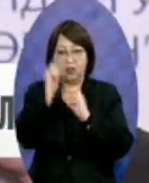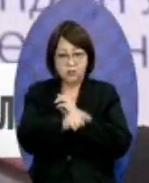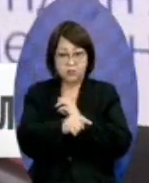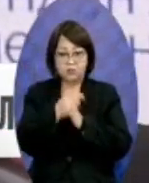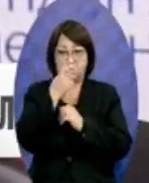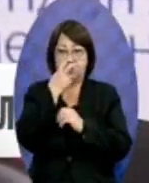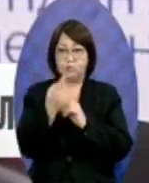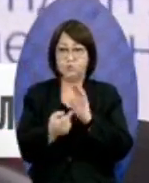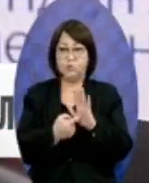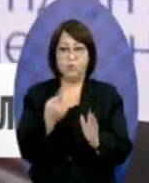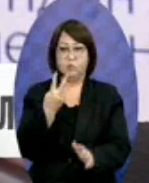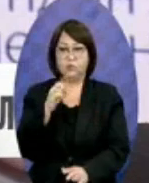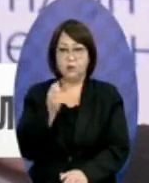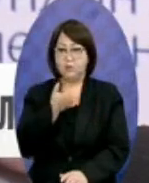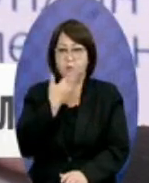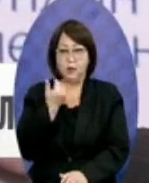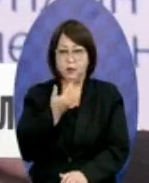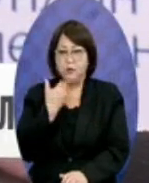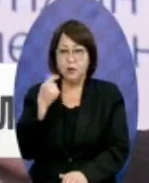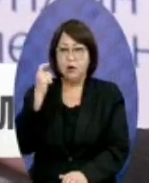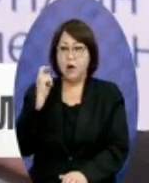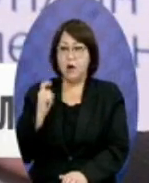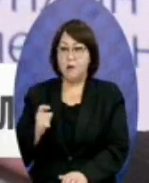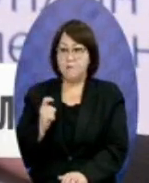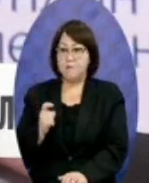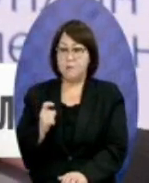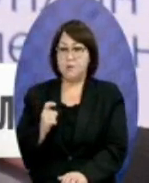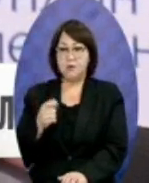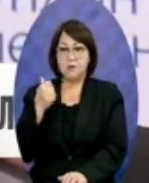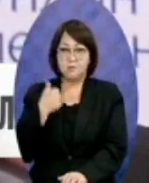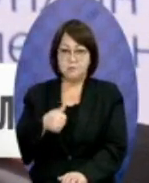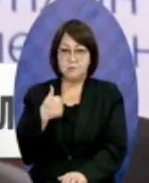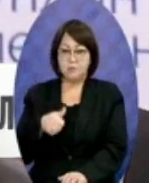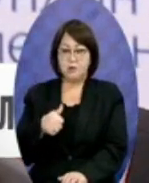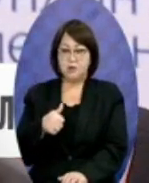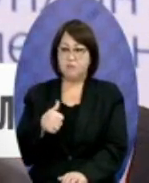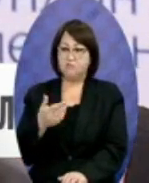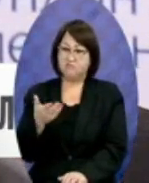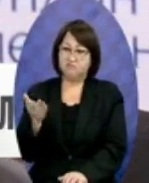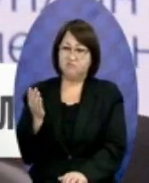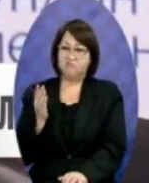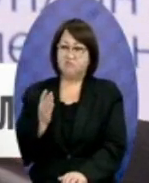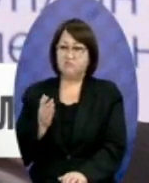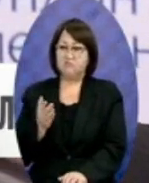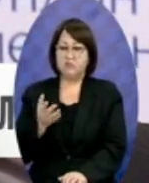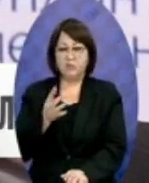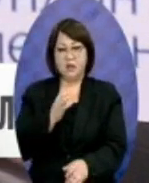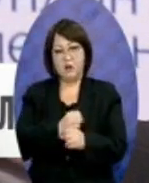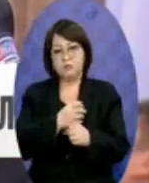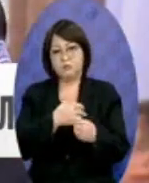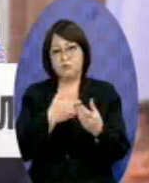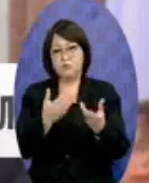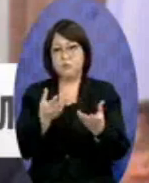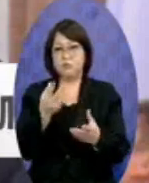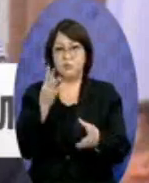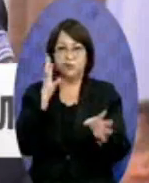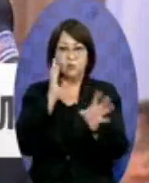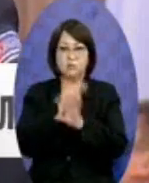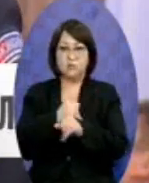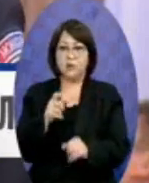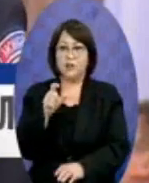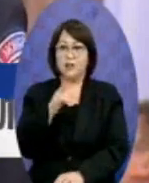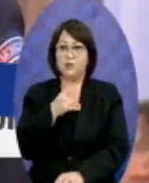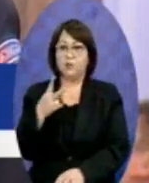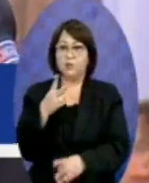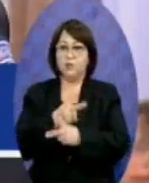шүү дээ. А өөр одоо тухайн хамаатан садан те өөр одоо мураг төрлийн хүмүүст нь бол бид нар шилжүүлэх юм ажиллах зохион байгуулдаг. Эргүү хуулийн заасан